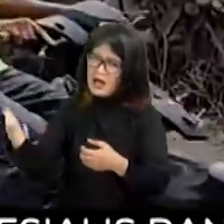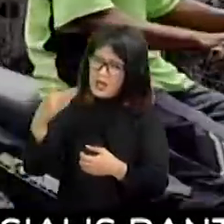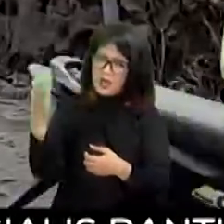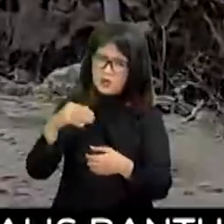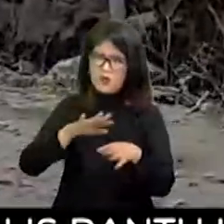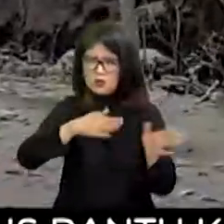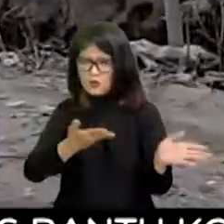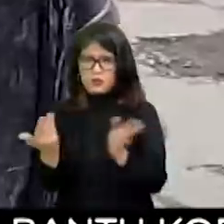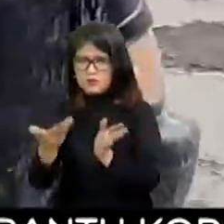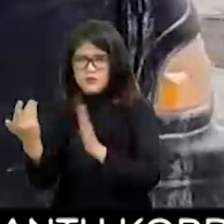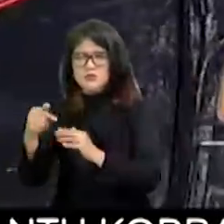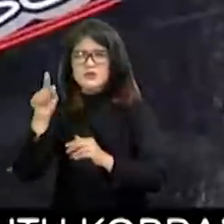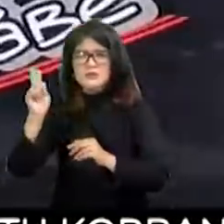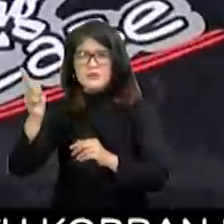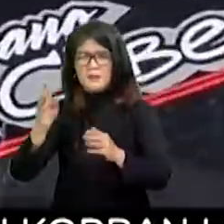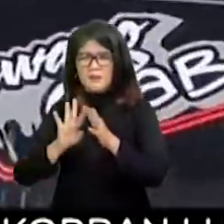lantaran adanya lahar dingin.